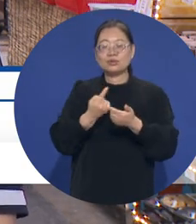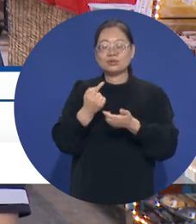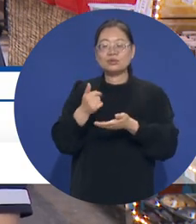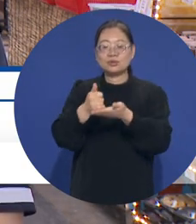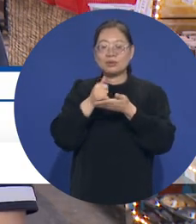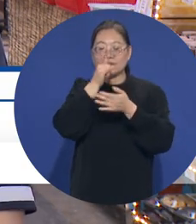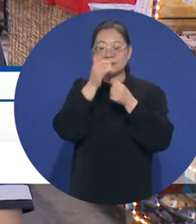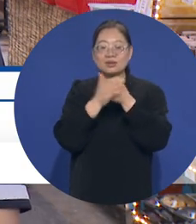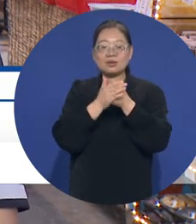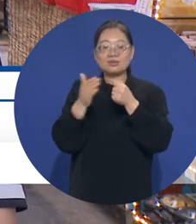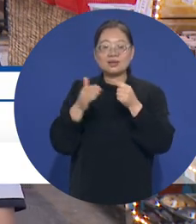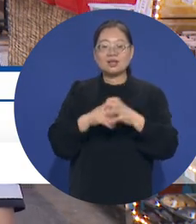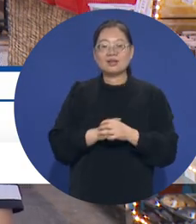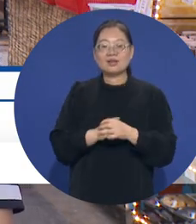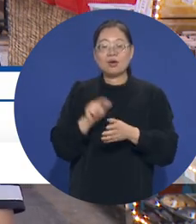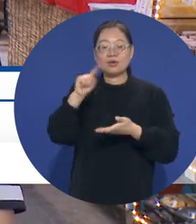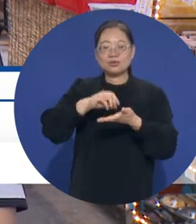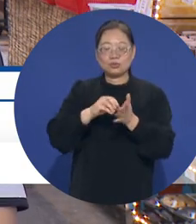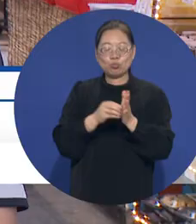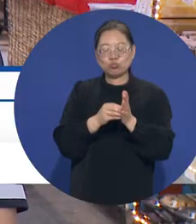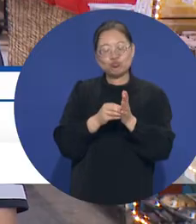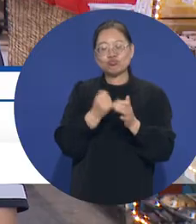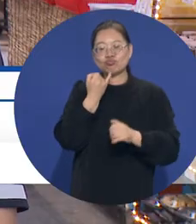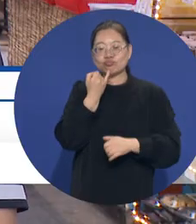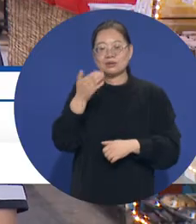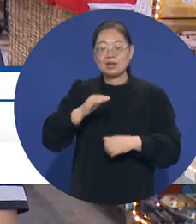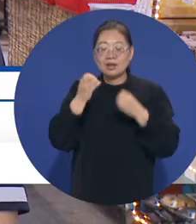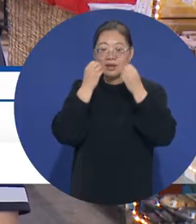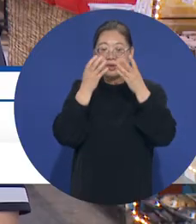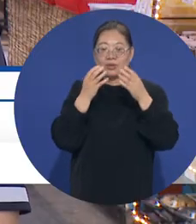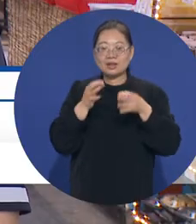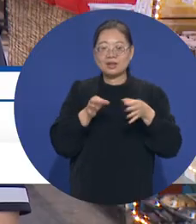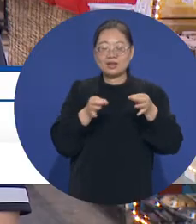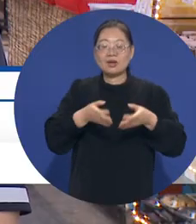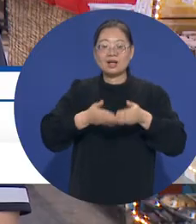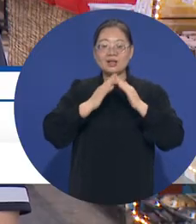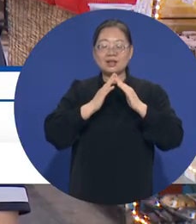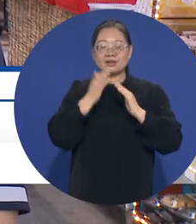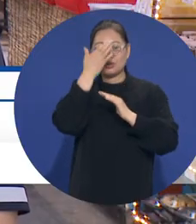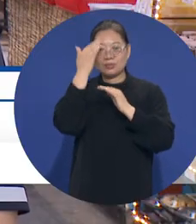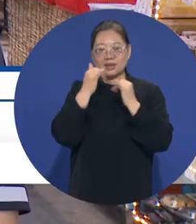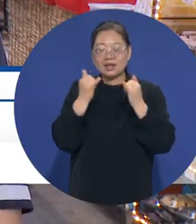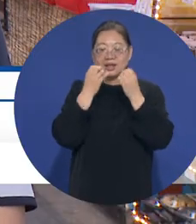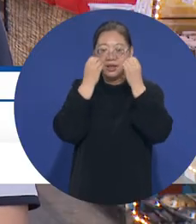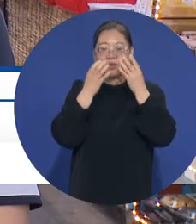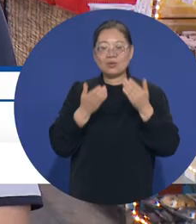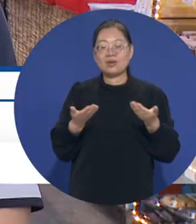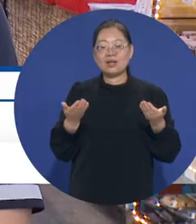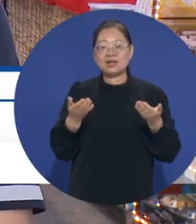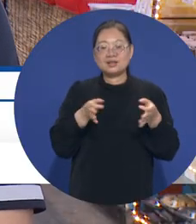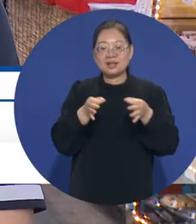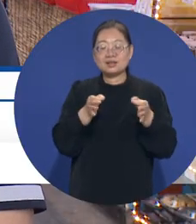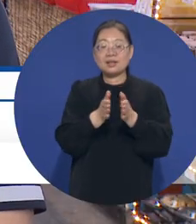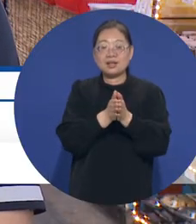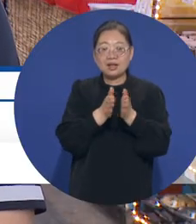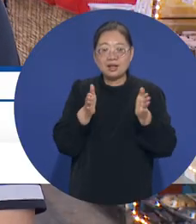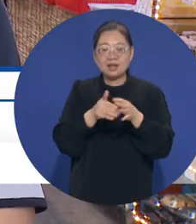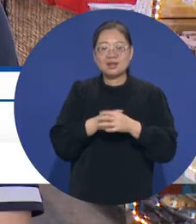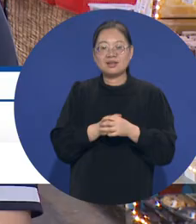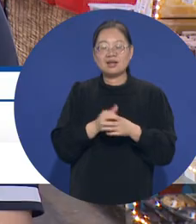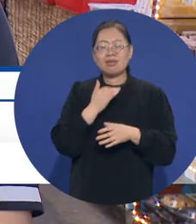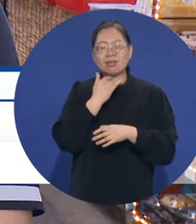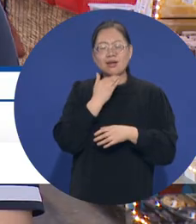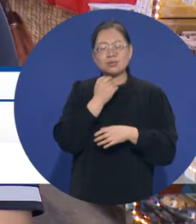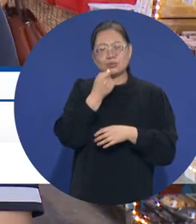어느 정도의 층이 있지만 새롭게 들어오시는 젊은 분들이나 새로 시작하시는